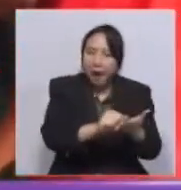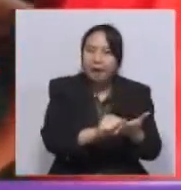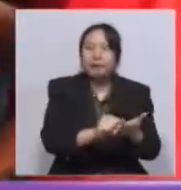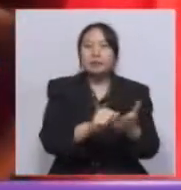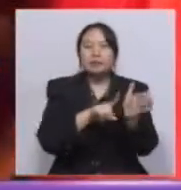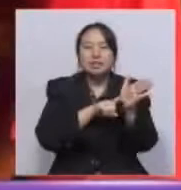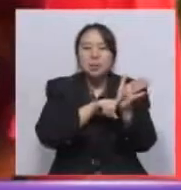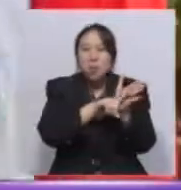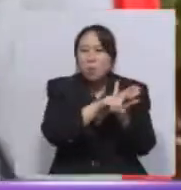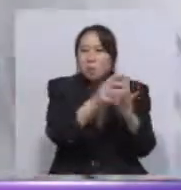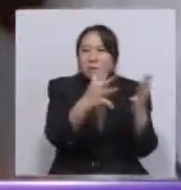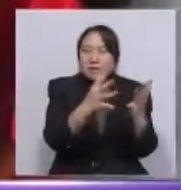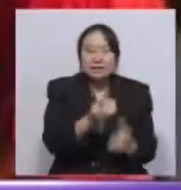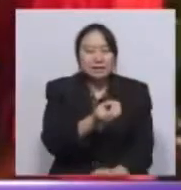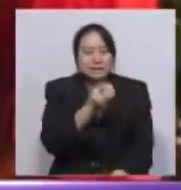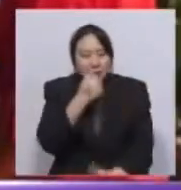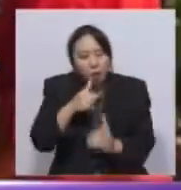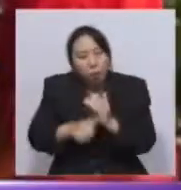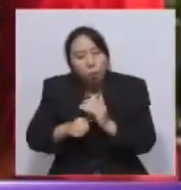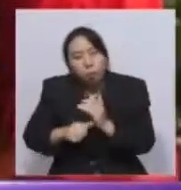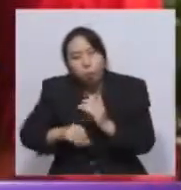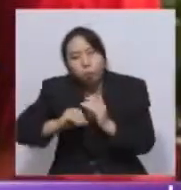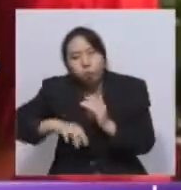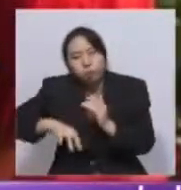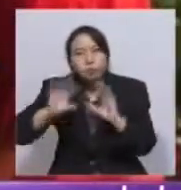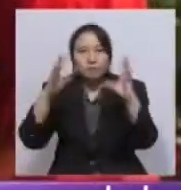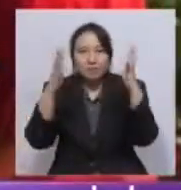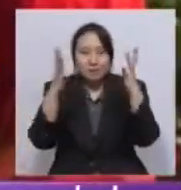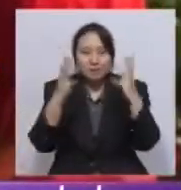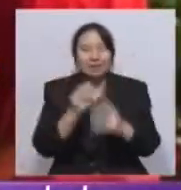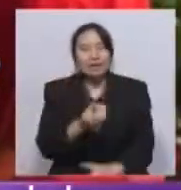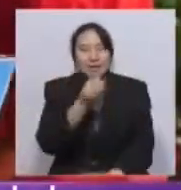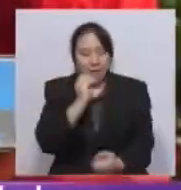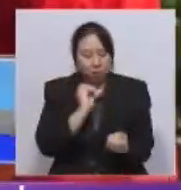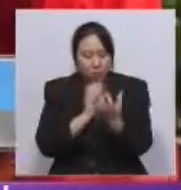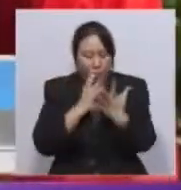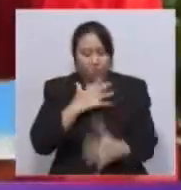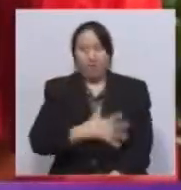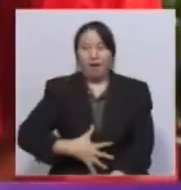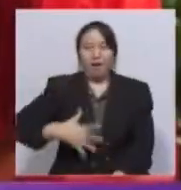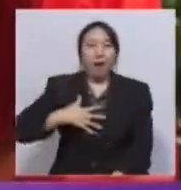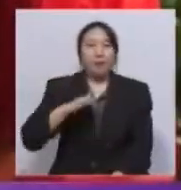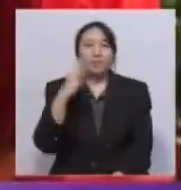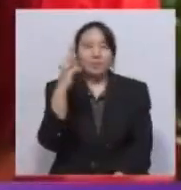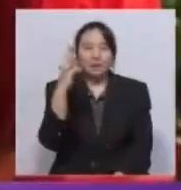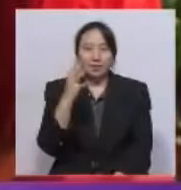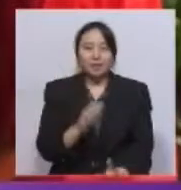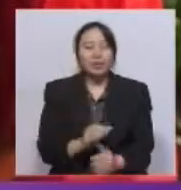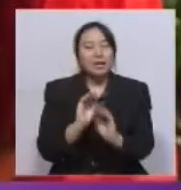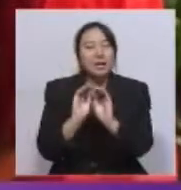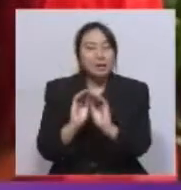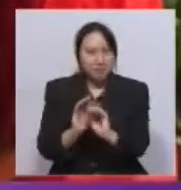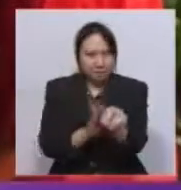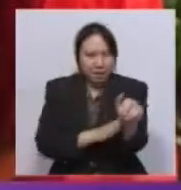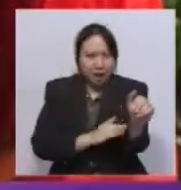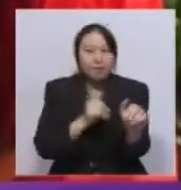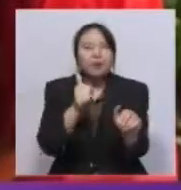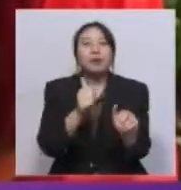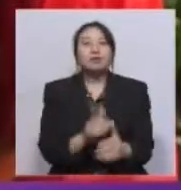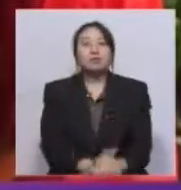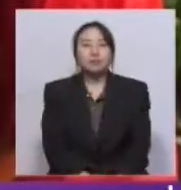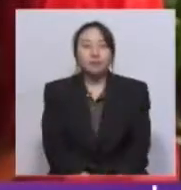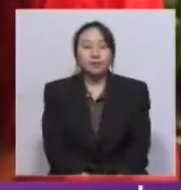ไม่มีเชื้อโรครับประทานแล้วเนี่ยไม่ท้องเสียนะอาหารไม่มีพิษต่อร่างกายแล้วก็เก็บได้นานพอสมควรนะ